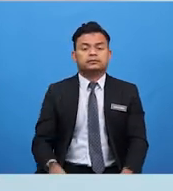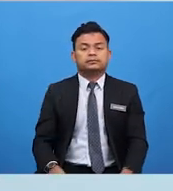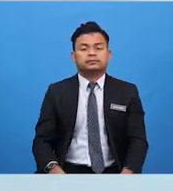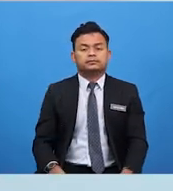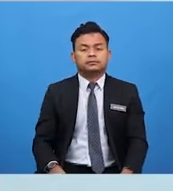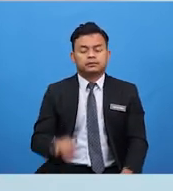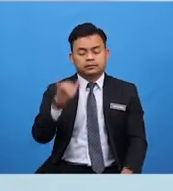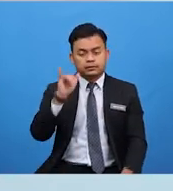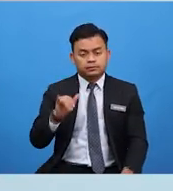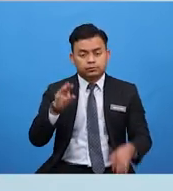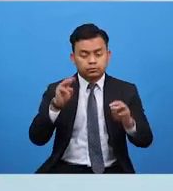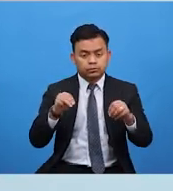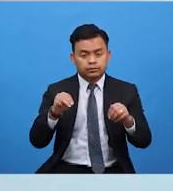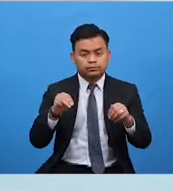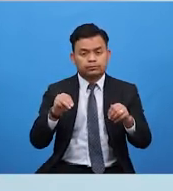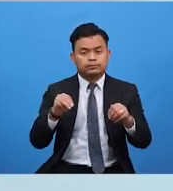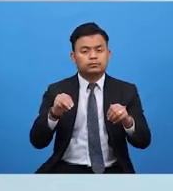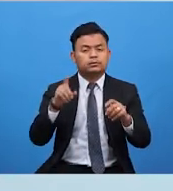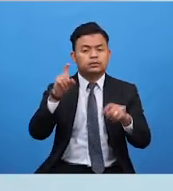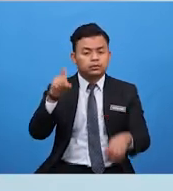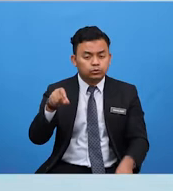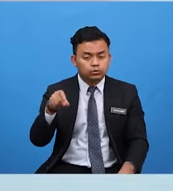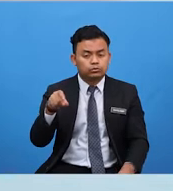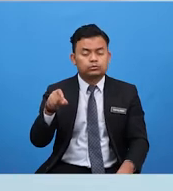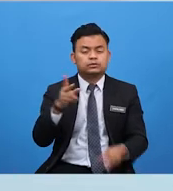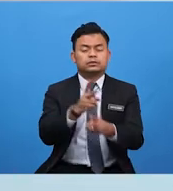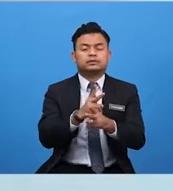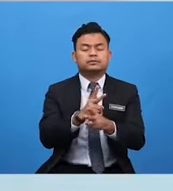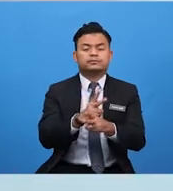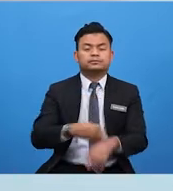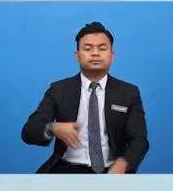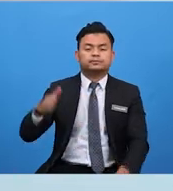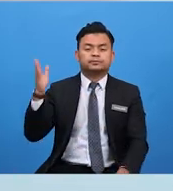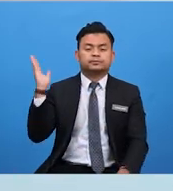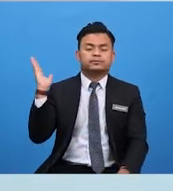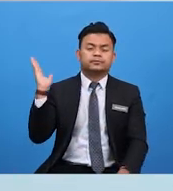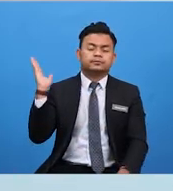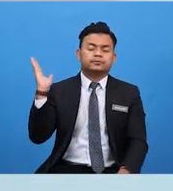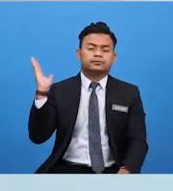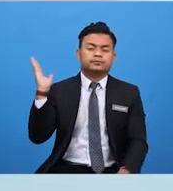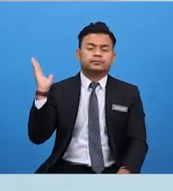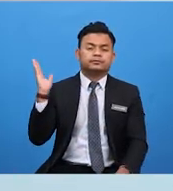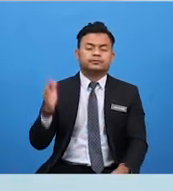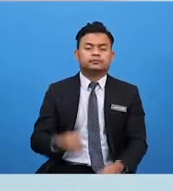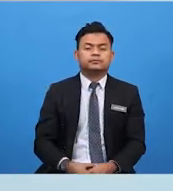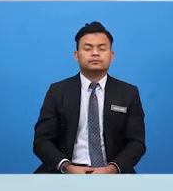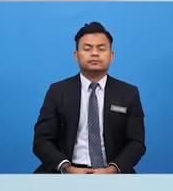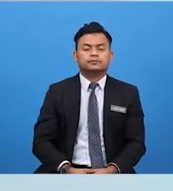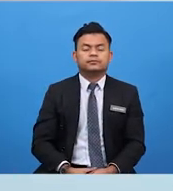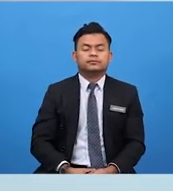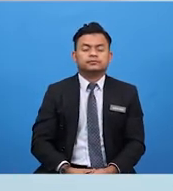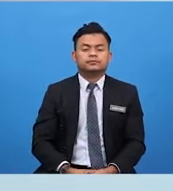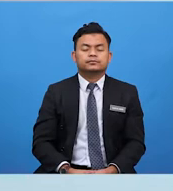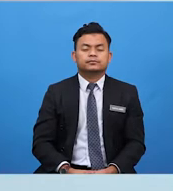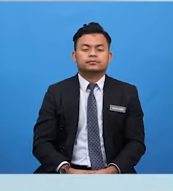elakkan sodium silikat terkena mata. Jangan lakukan proses ini sekiranya tangan terluka. Pakailah